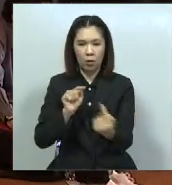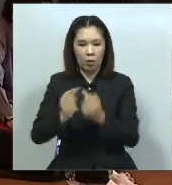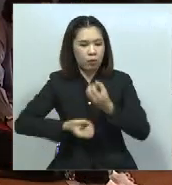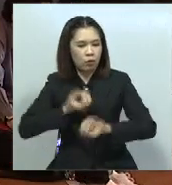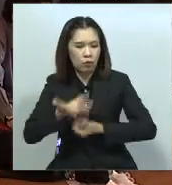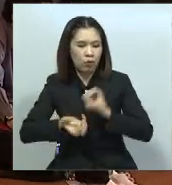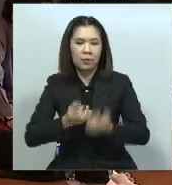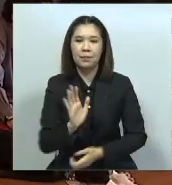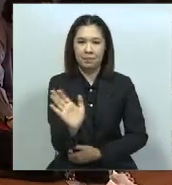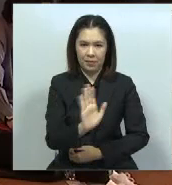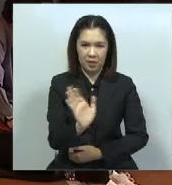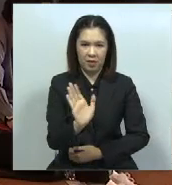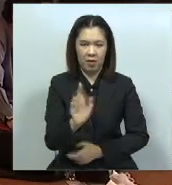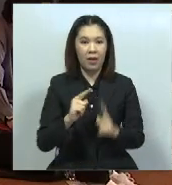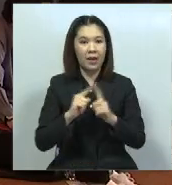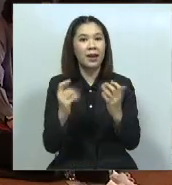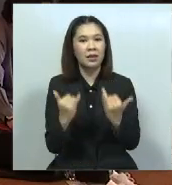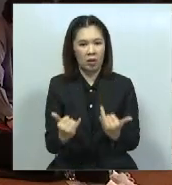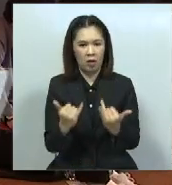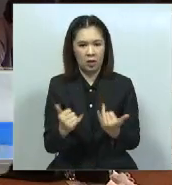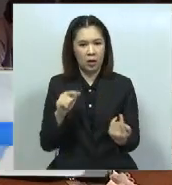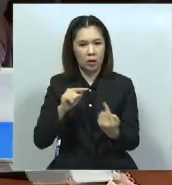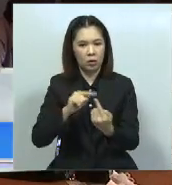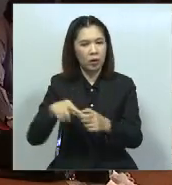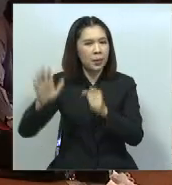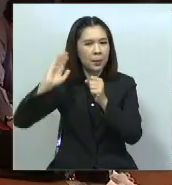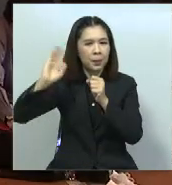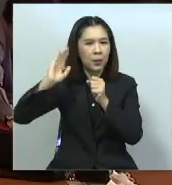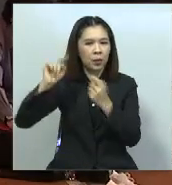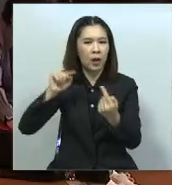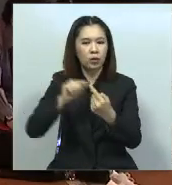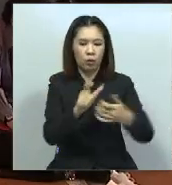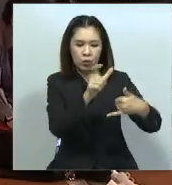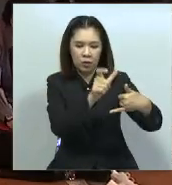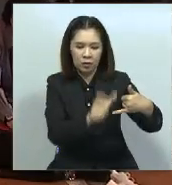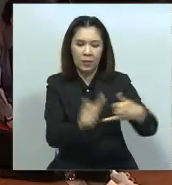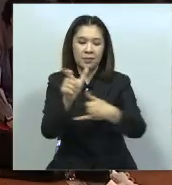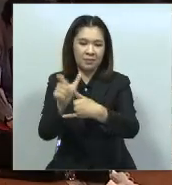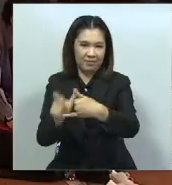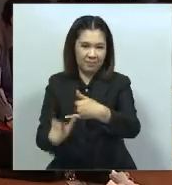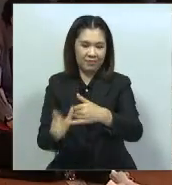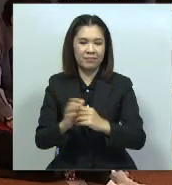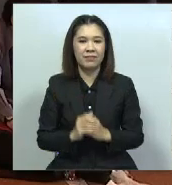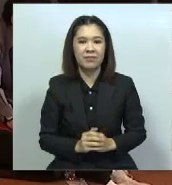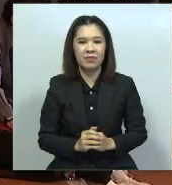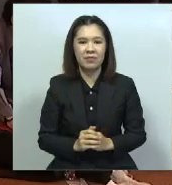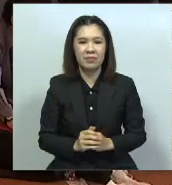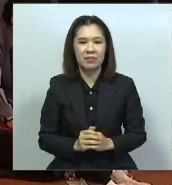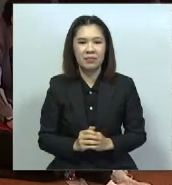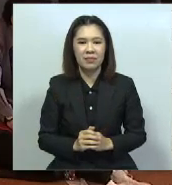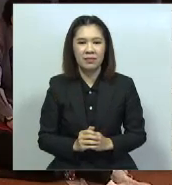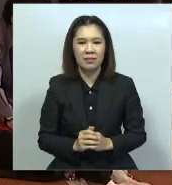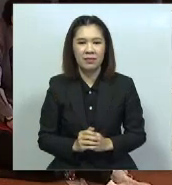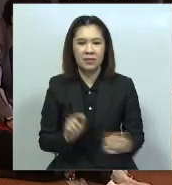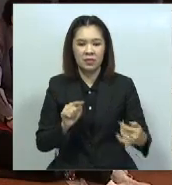ศน์แล้วนะคะแต่ตอนนี้กำลังเข้าสู่เรื่องของการอภิปรายเรื่องของคุณสมบัติแน่นอนค่ะอย่างที่บอกไปนะคะว่าในส่วนของพร